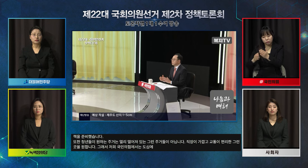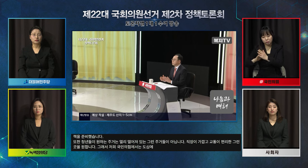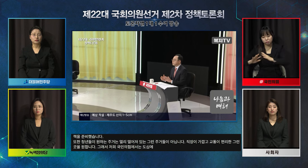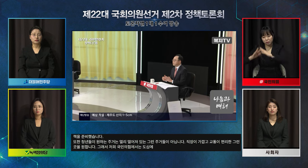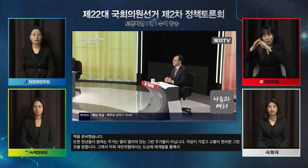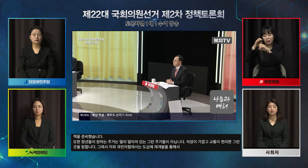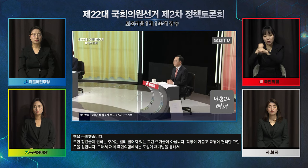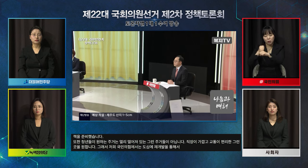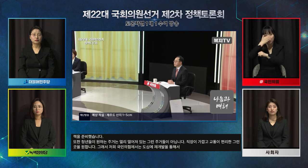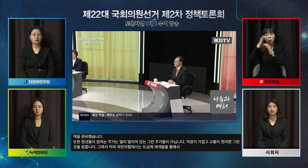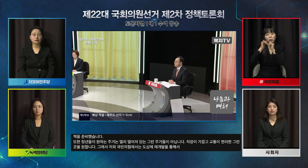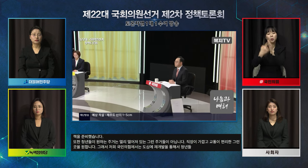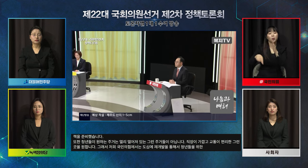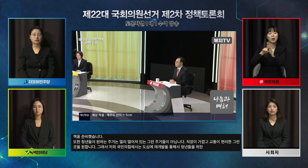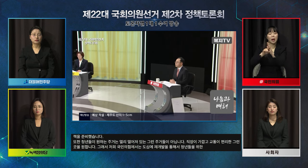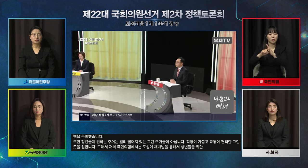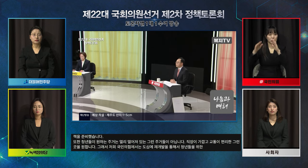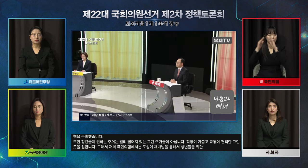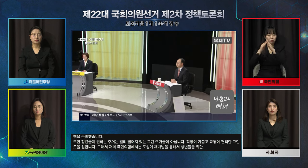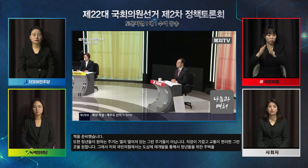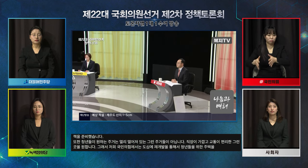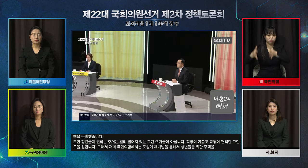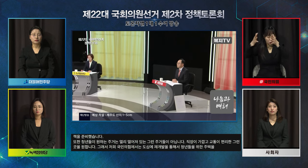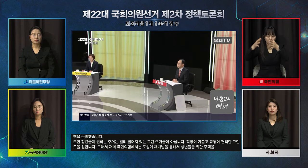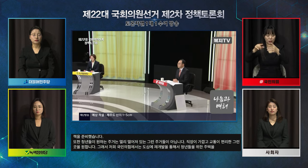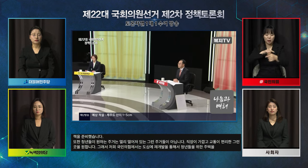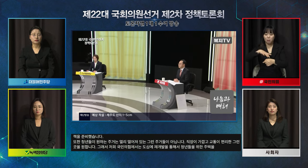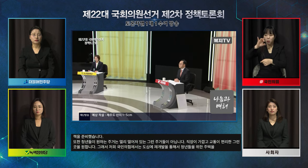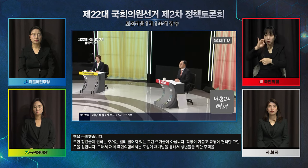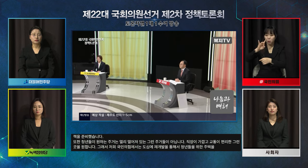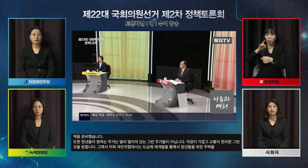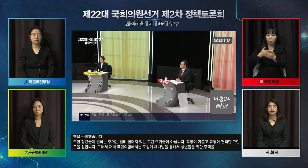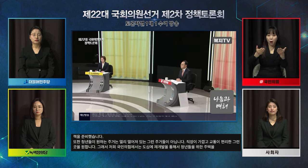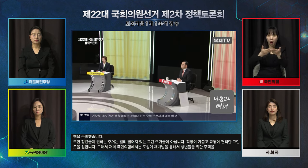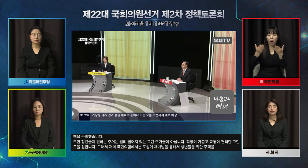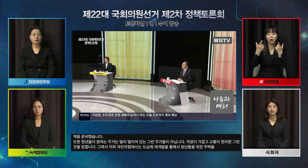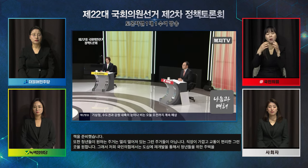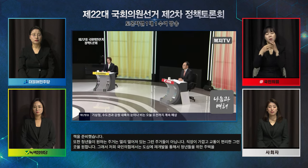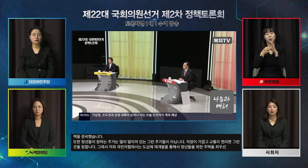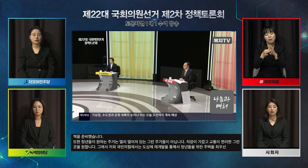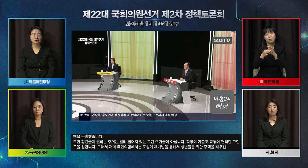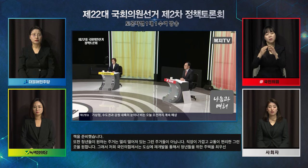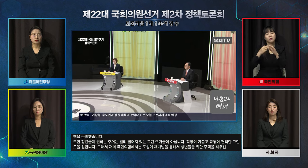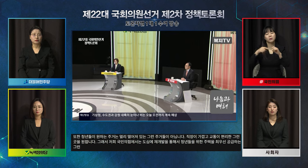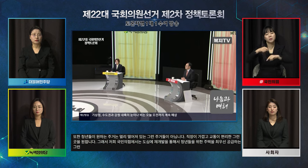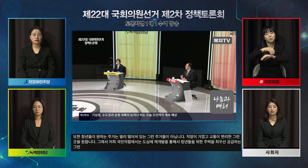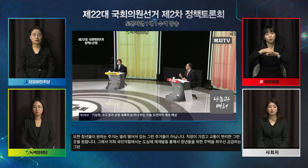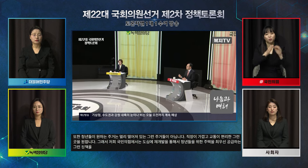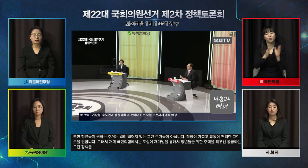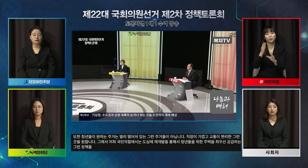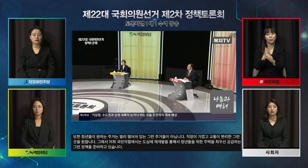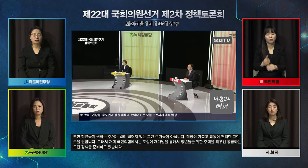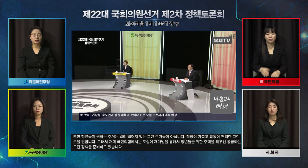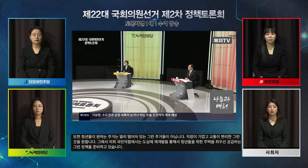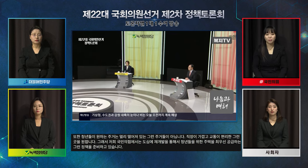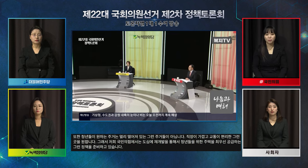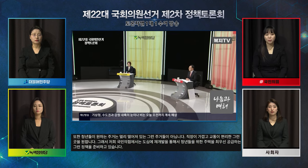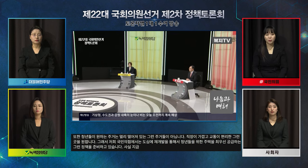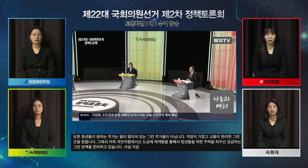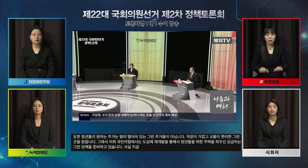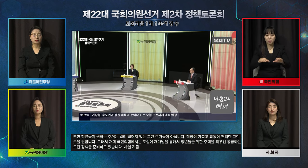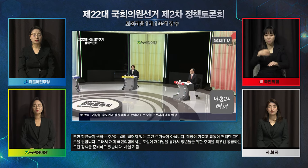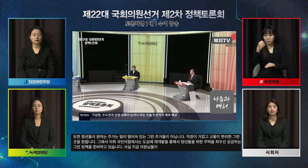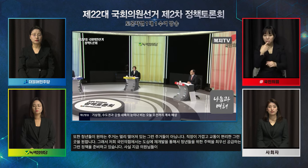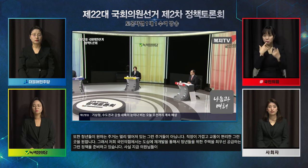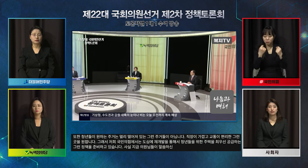청년들을 위한 주택을 최우선 공급하는 그런 정책을 준비를 하고 있습니다. 사실 지금 의원님 말씀하신 것처럼